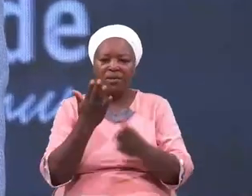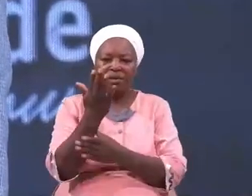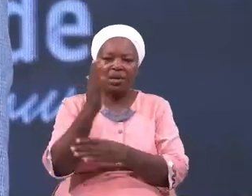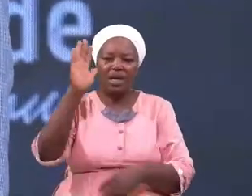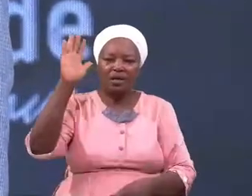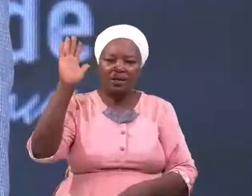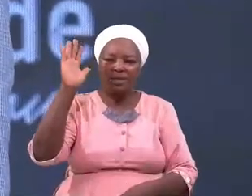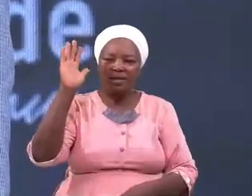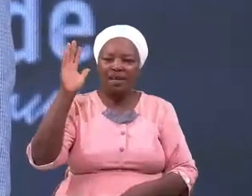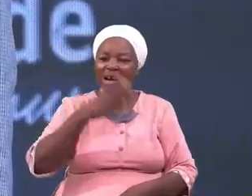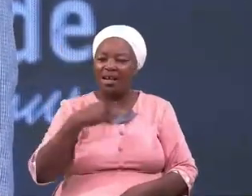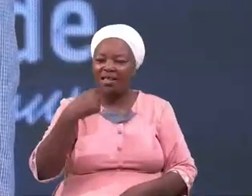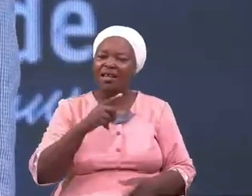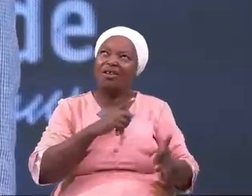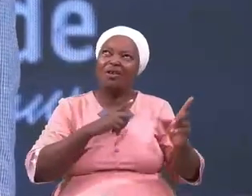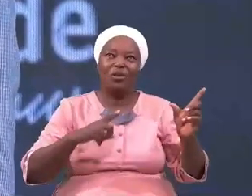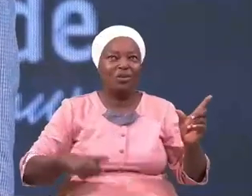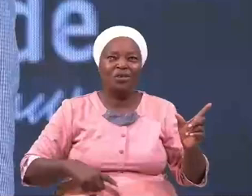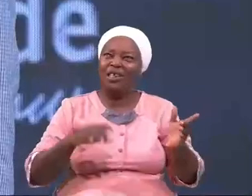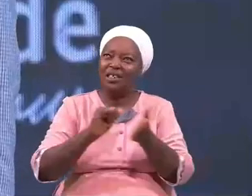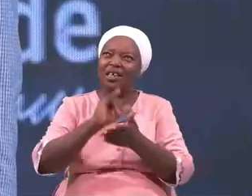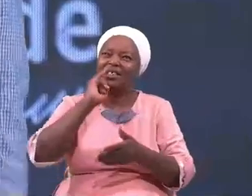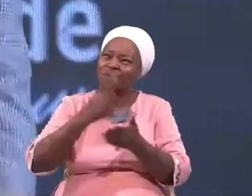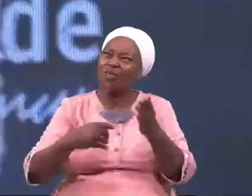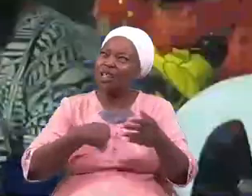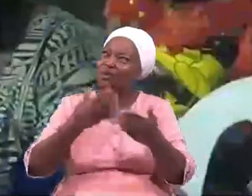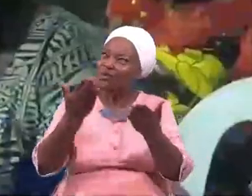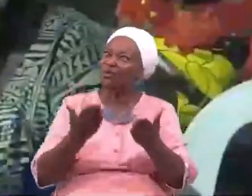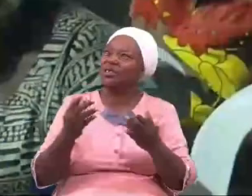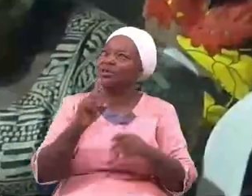main là. Disant, Seigneur, c'est ce que je veux.